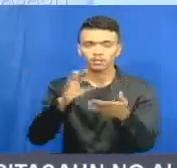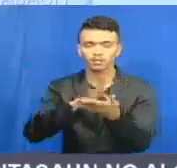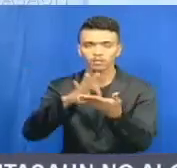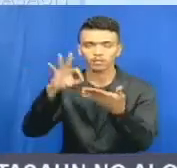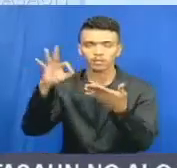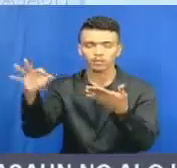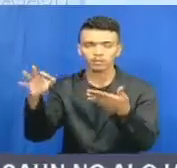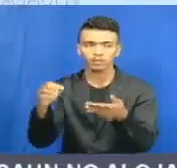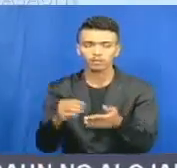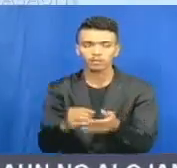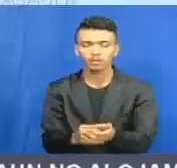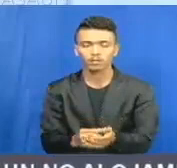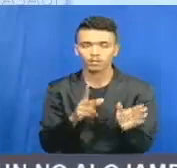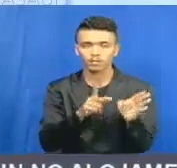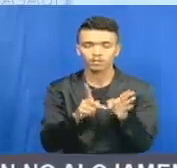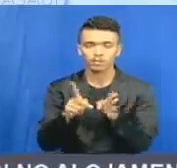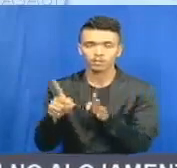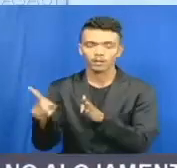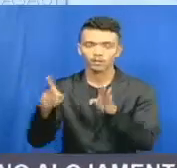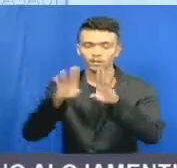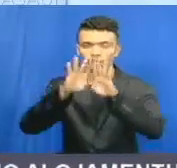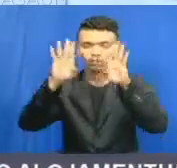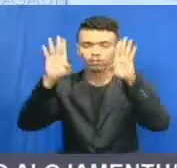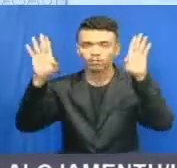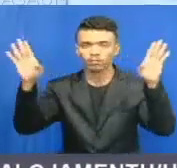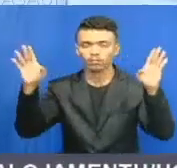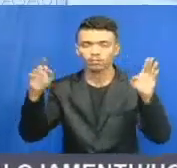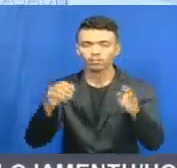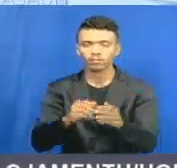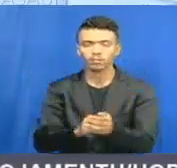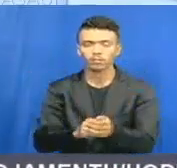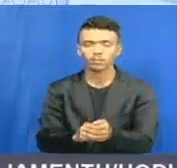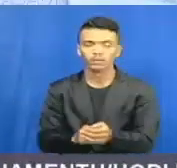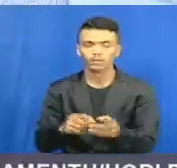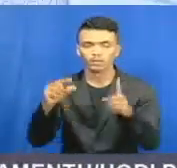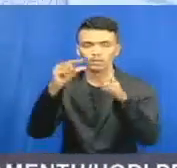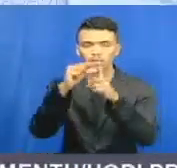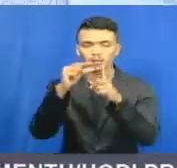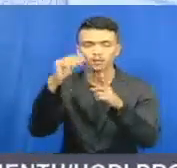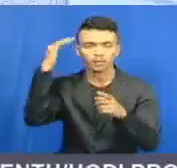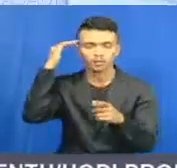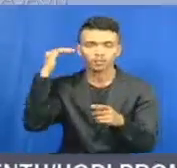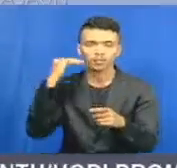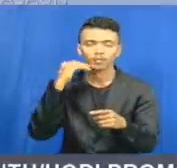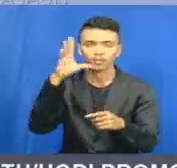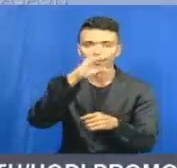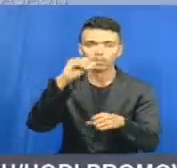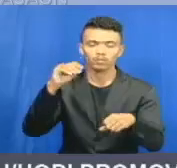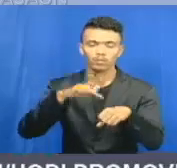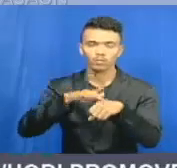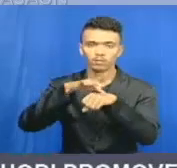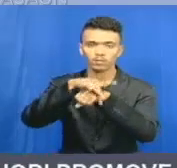ninia planu atu loke kursu liang Korea ho liang Inggris.